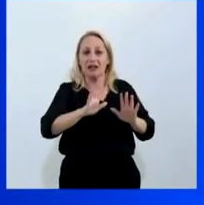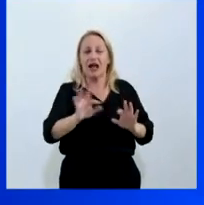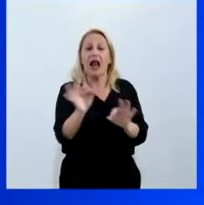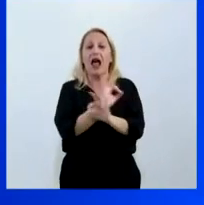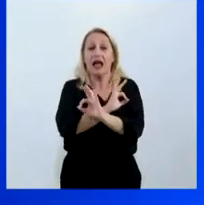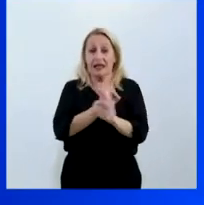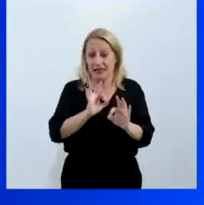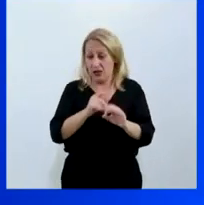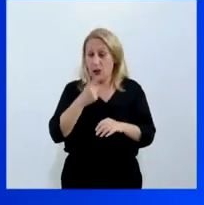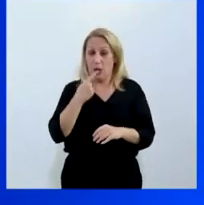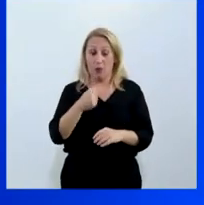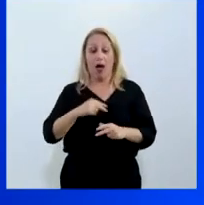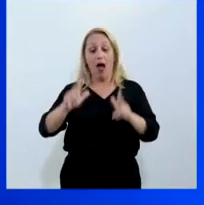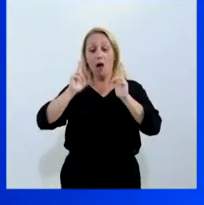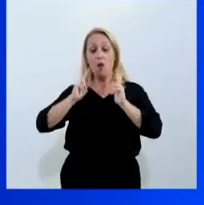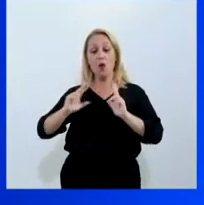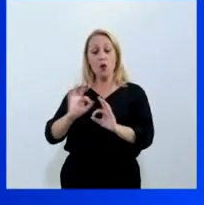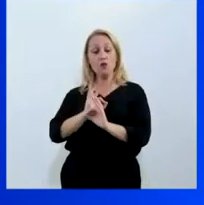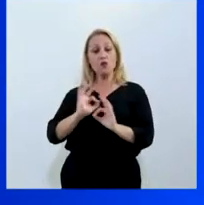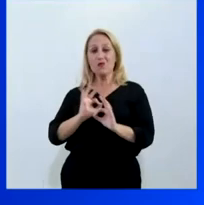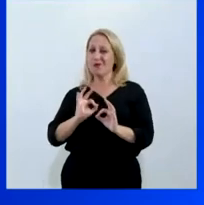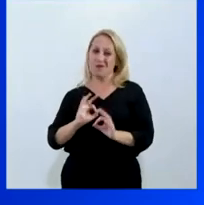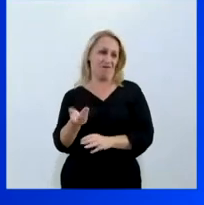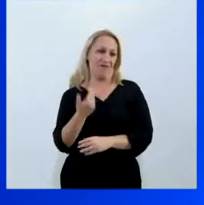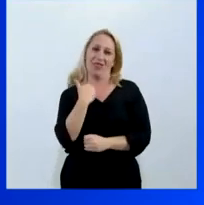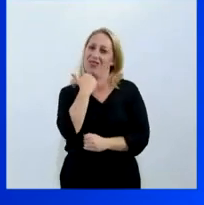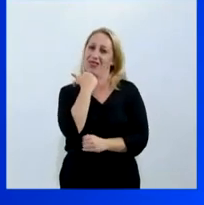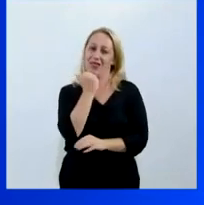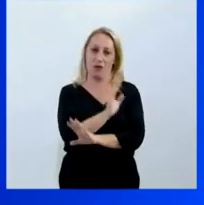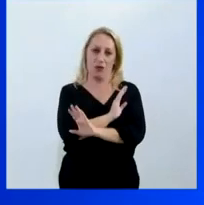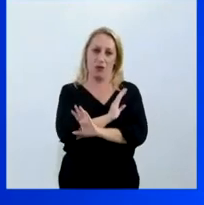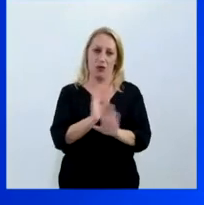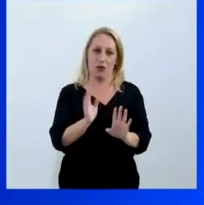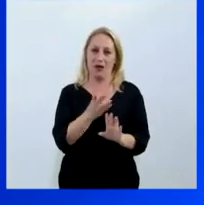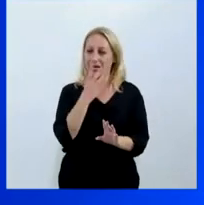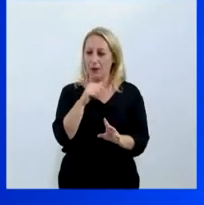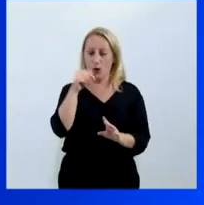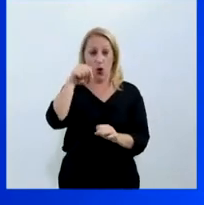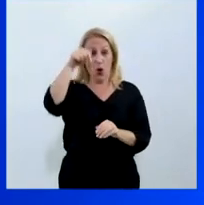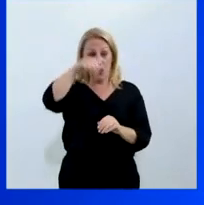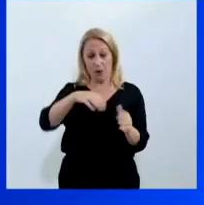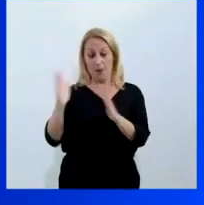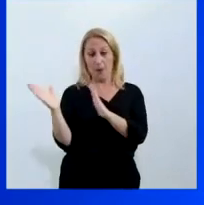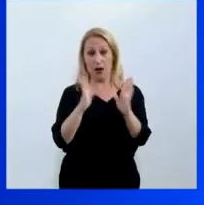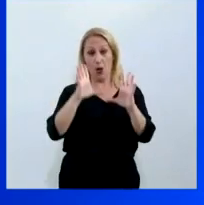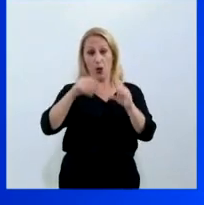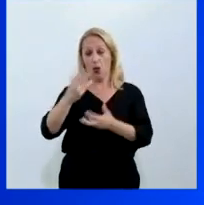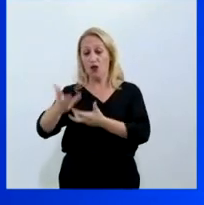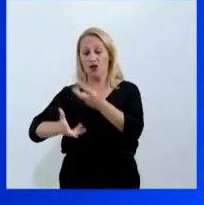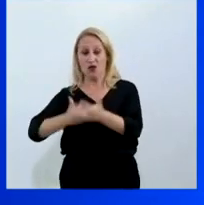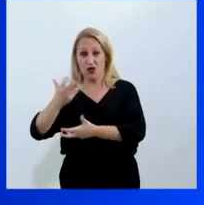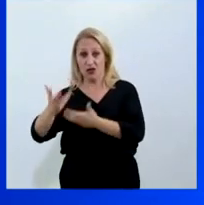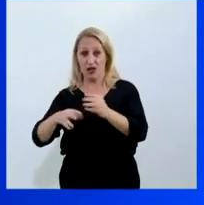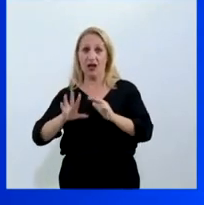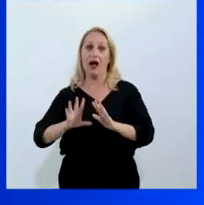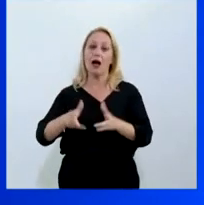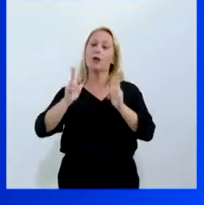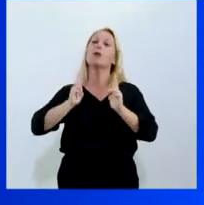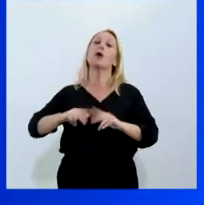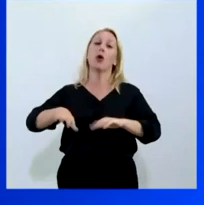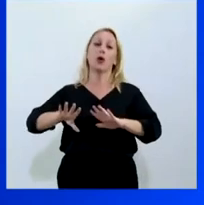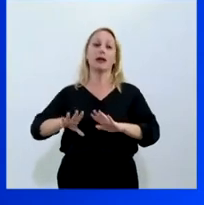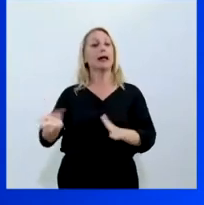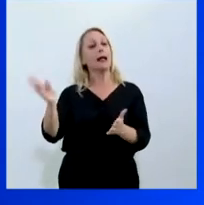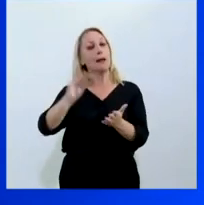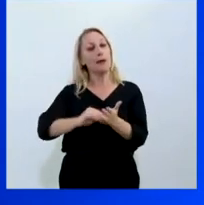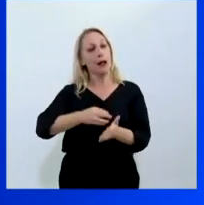είμαστε ικανοποιημένοι από τα αποτελέσματα της φετινής αντιπυρικής περίοδου. Βέβαια, θέλω να επισημάνω και πάλι κάτι το